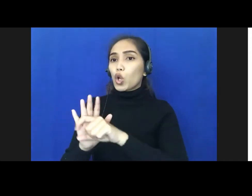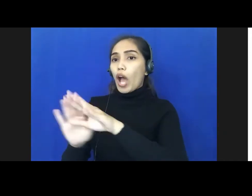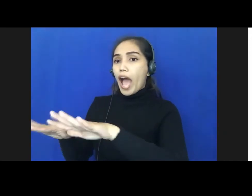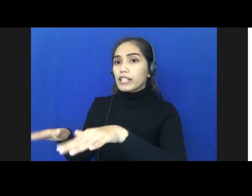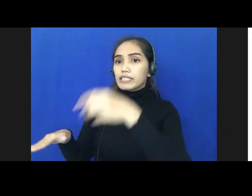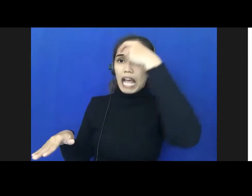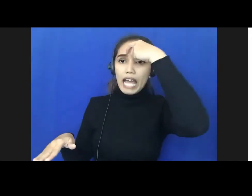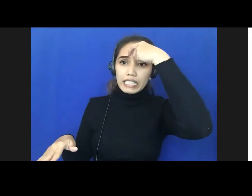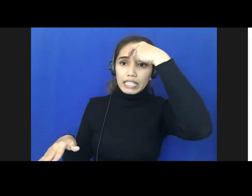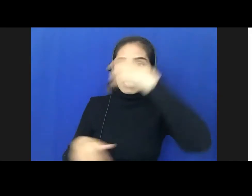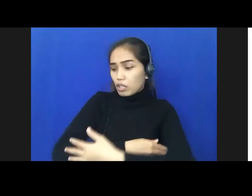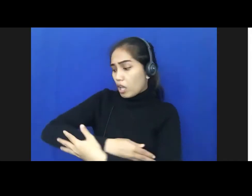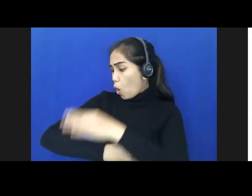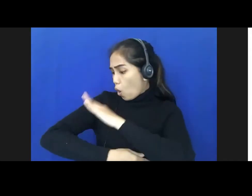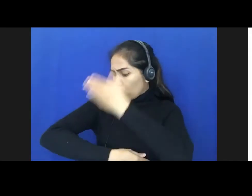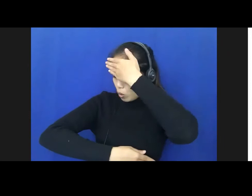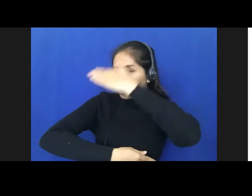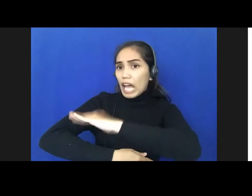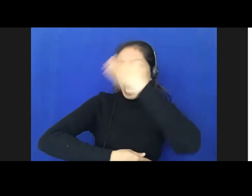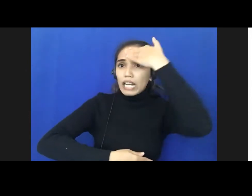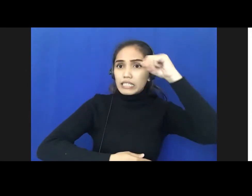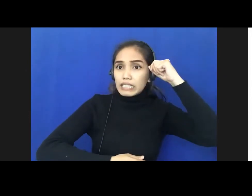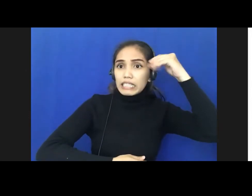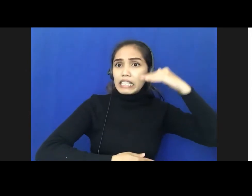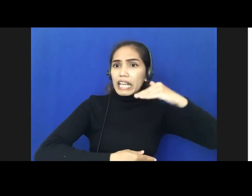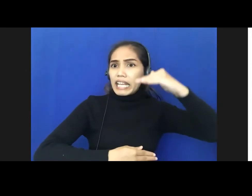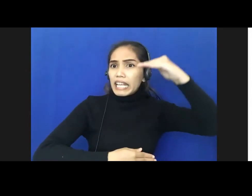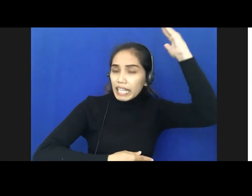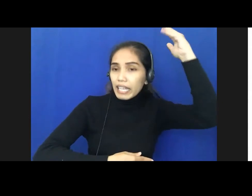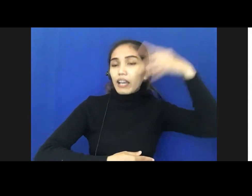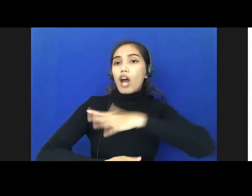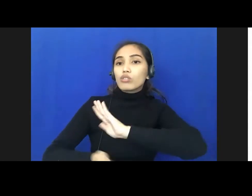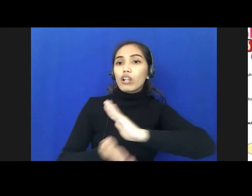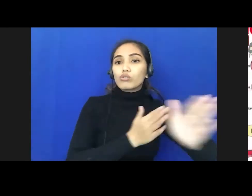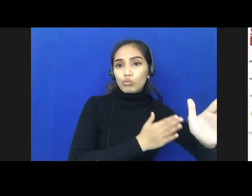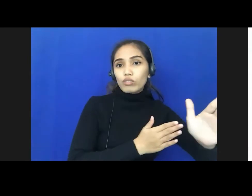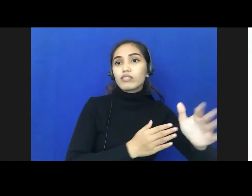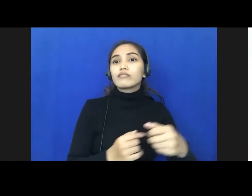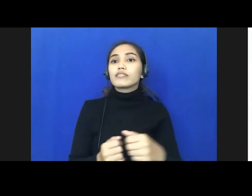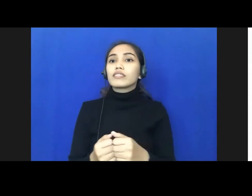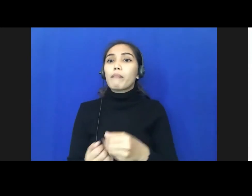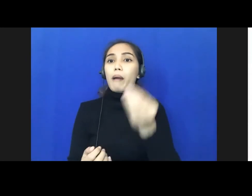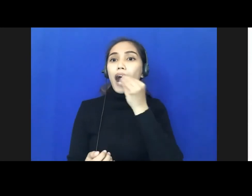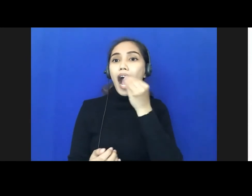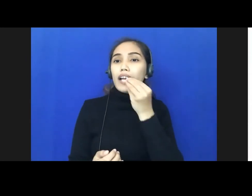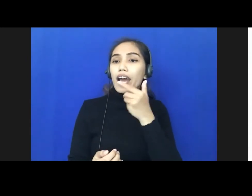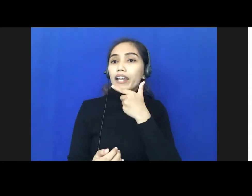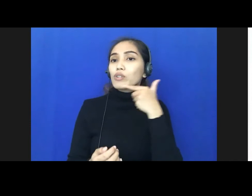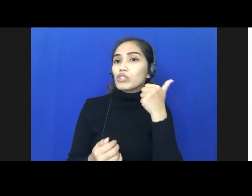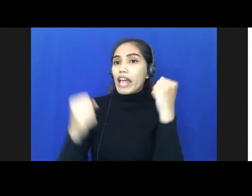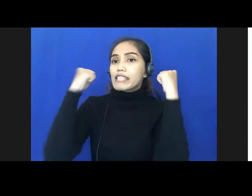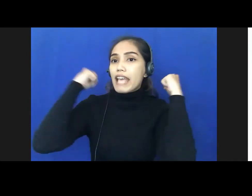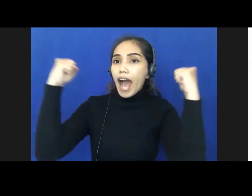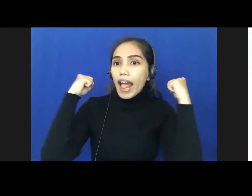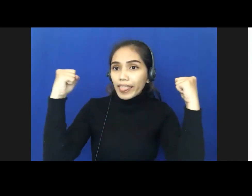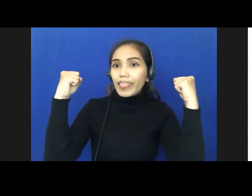terdekat. P. Pastikan kecukupan asupan bergizi saat sakit. Video ini dipersembahkan oleh Save the Children